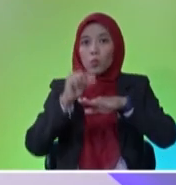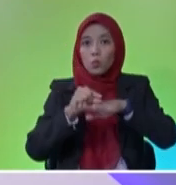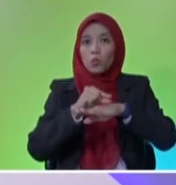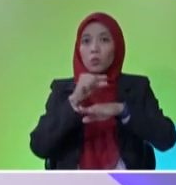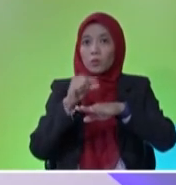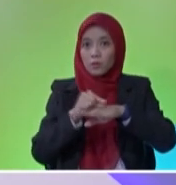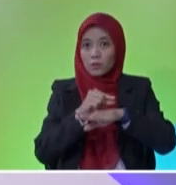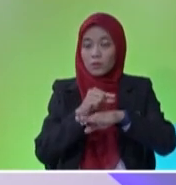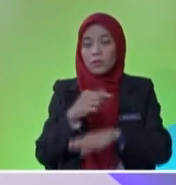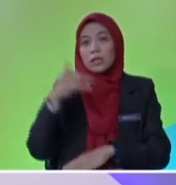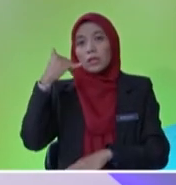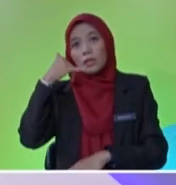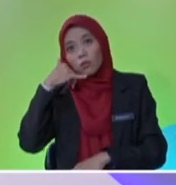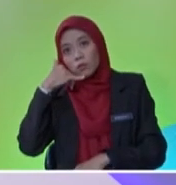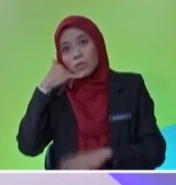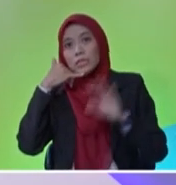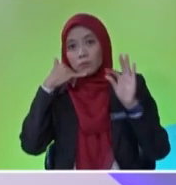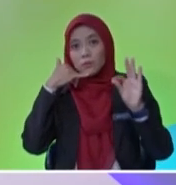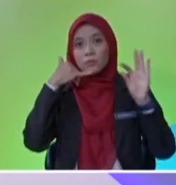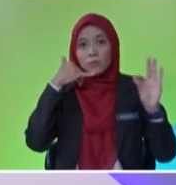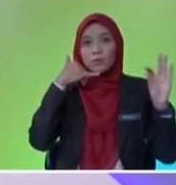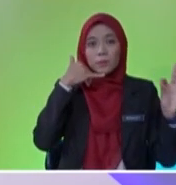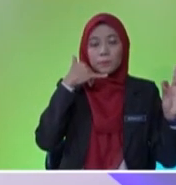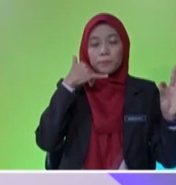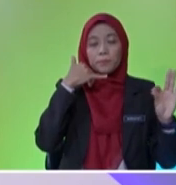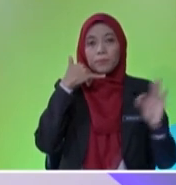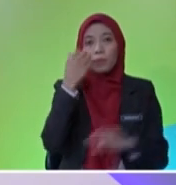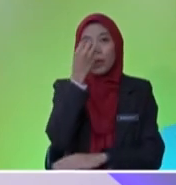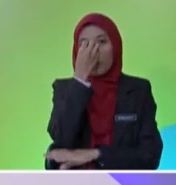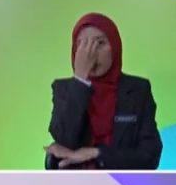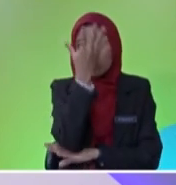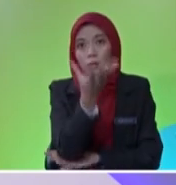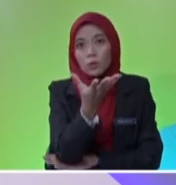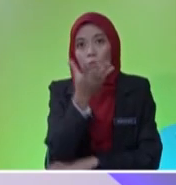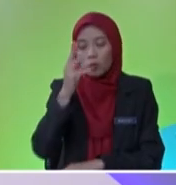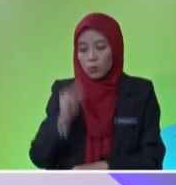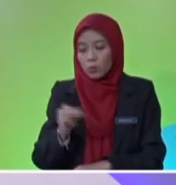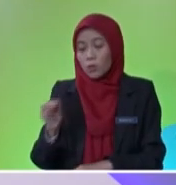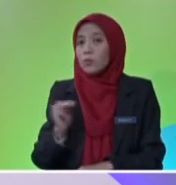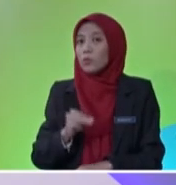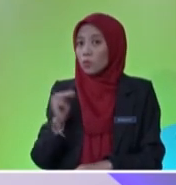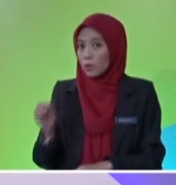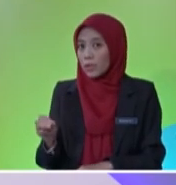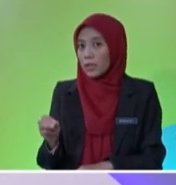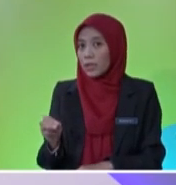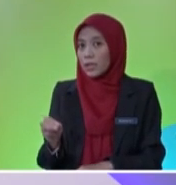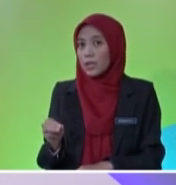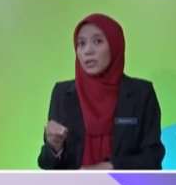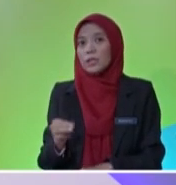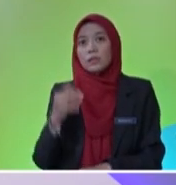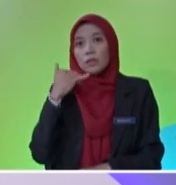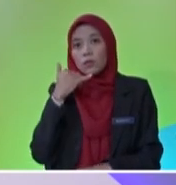99 tadi kita mesti bagi tahu apa berkarya positif negatif itu naik ke tahu